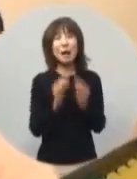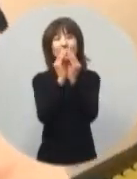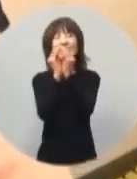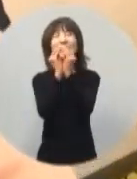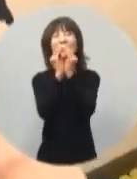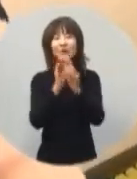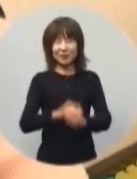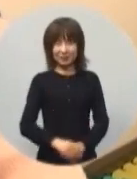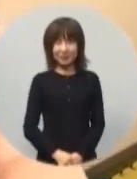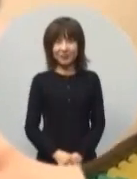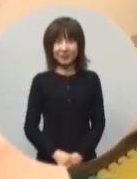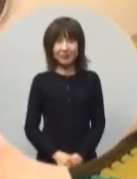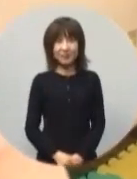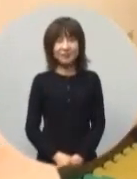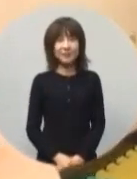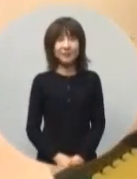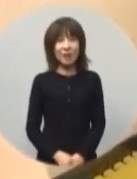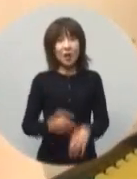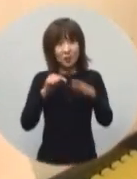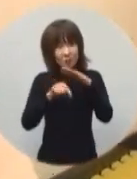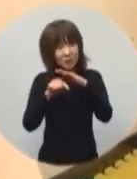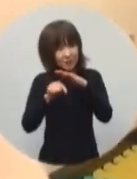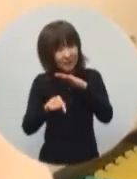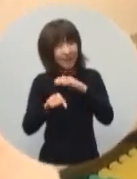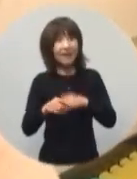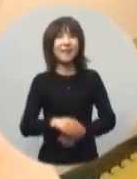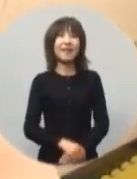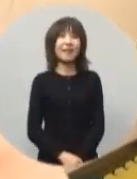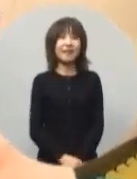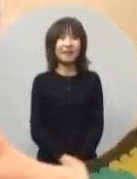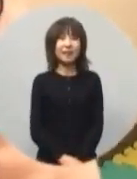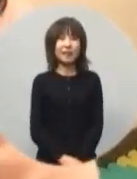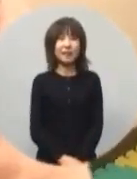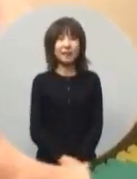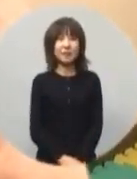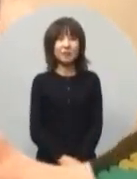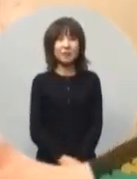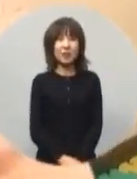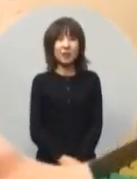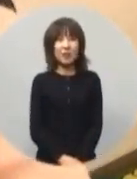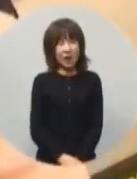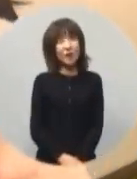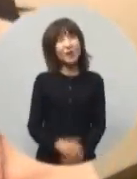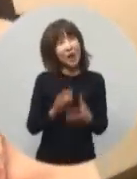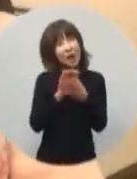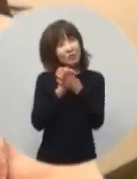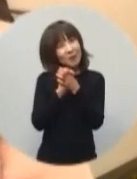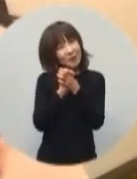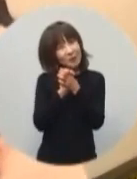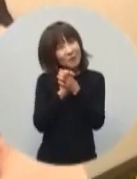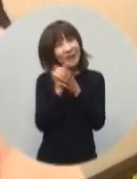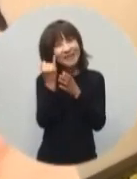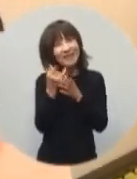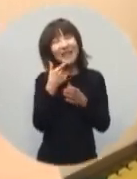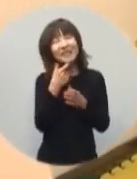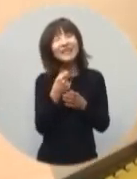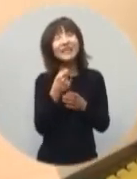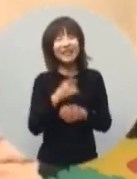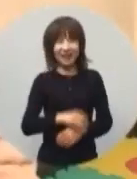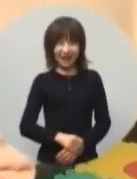ク。 どうしてピンクが好きなの？ だってなほちゃんもピンク好きだから